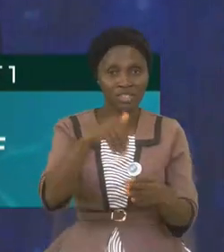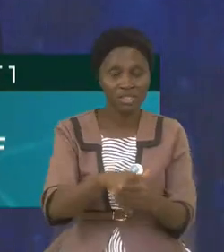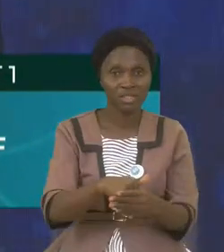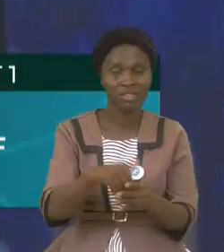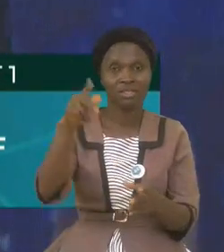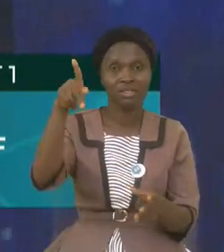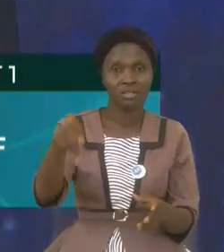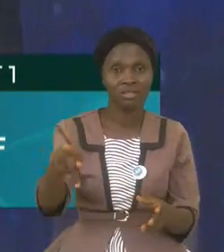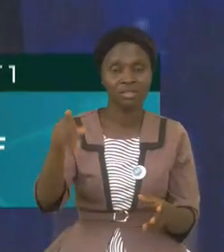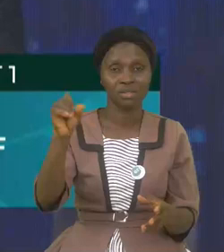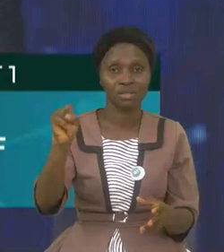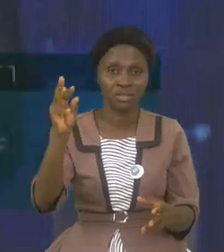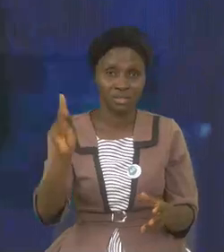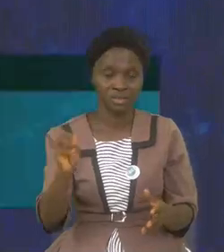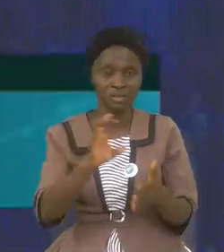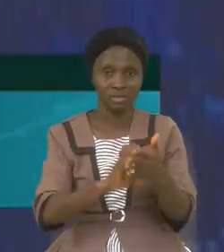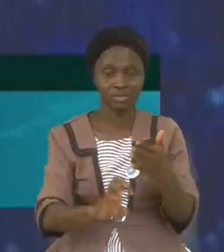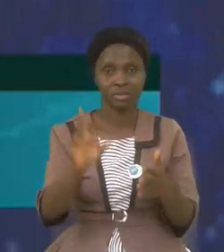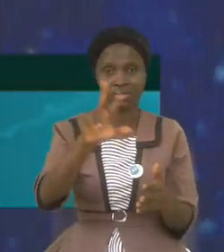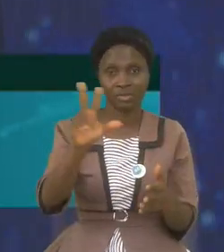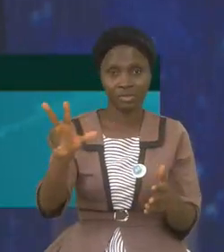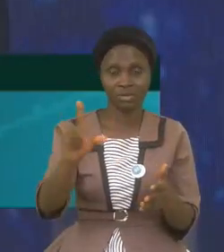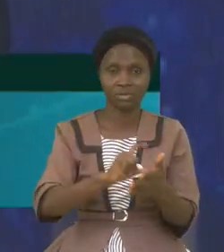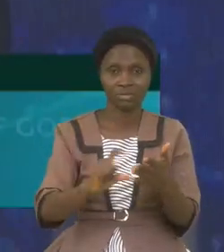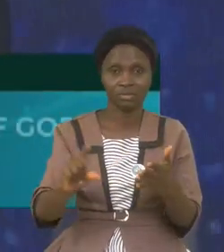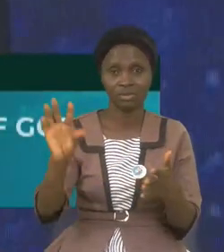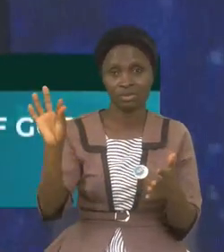pour tous les humains.